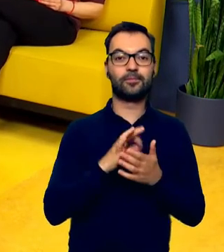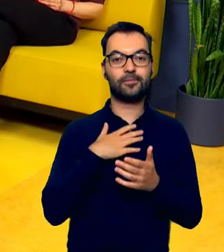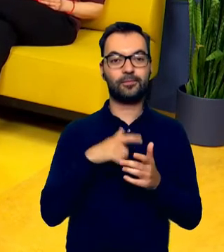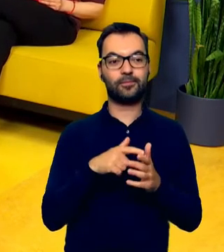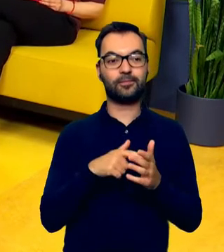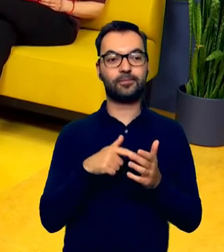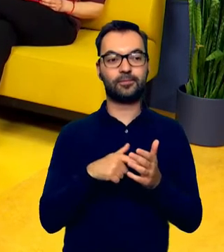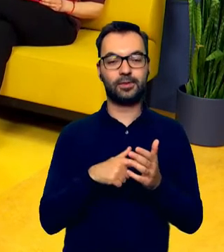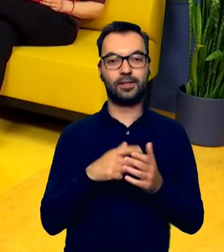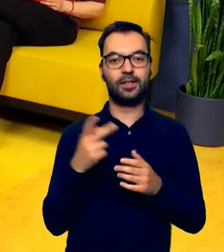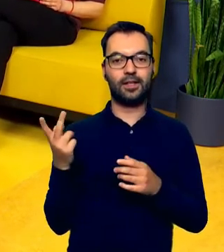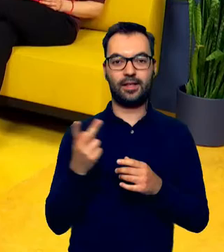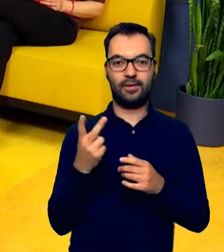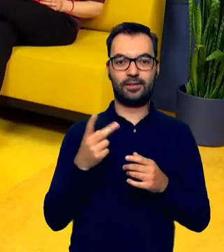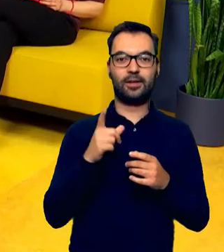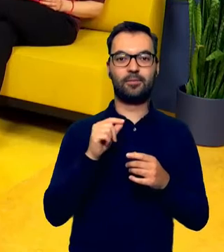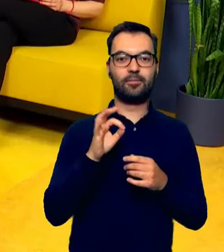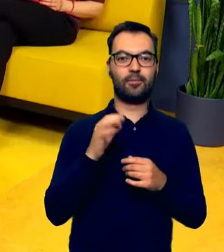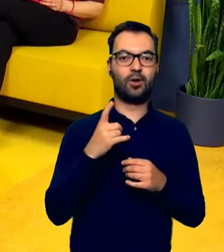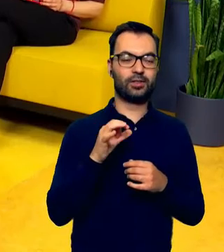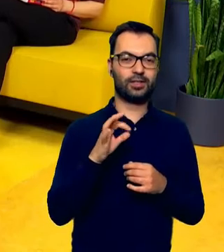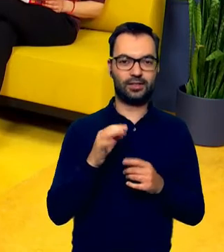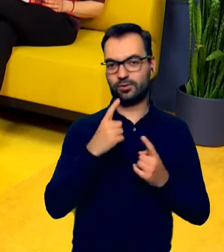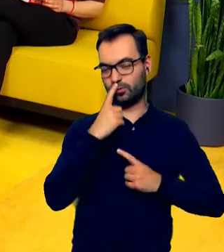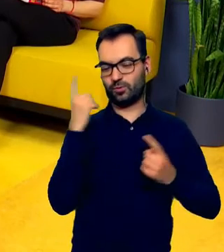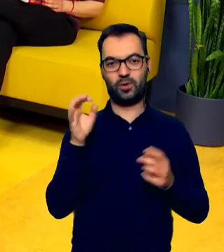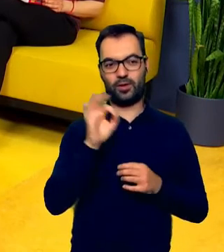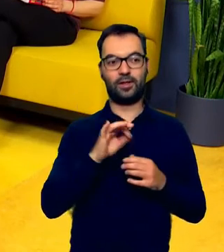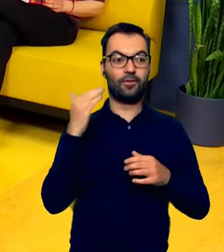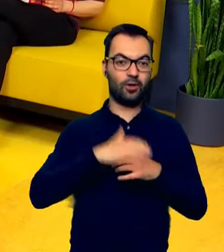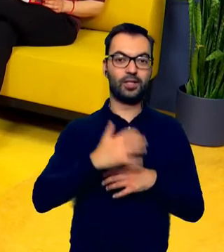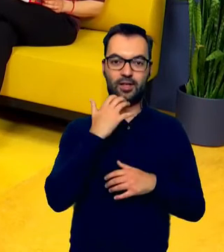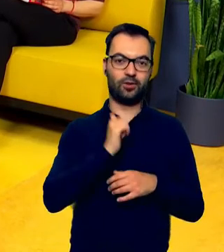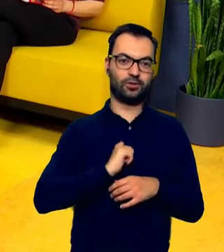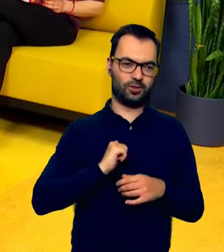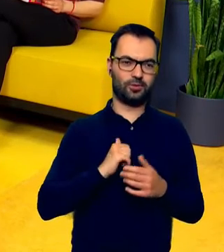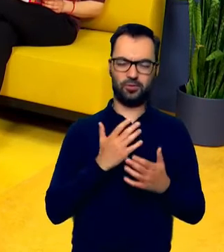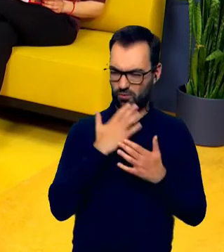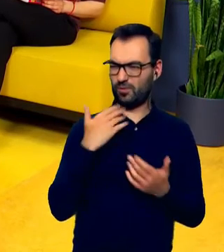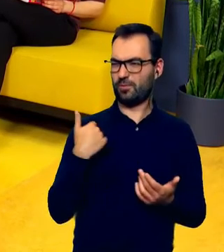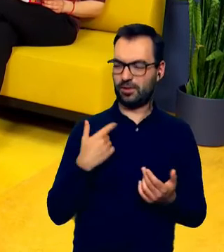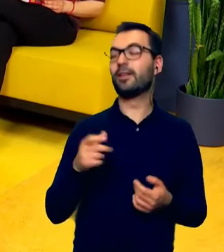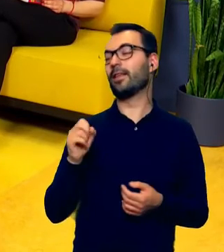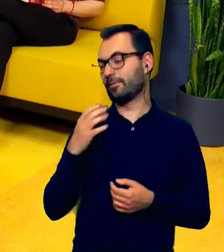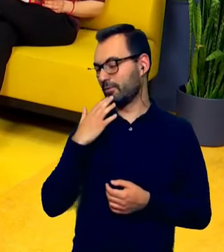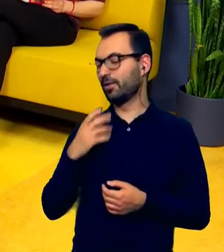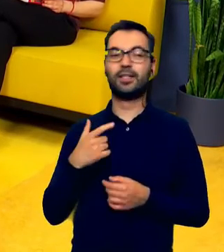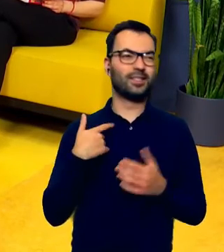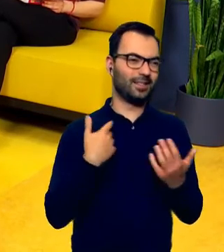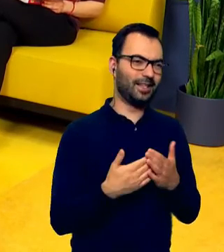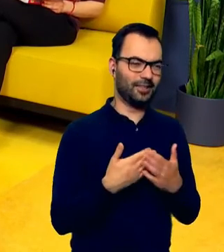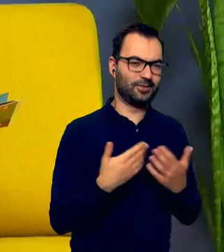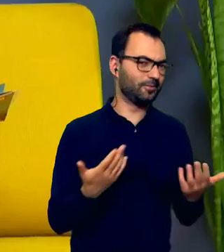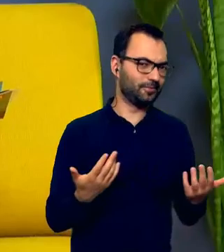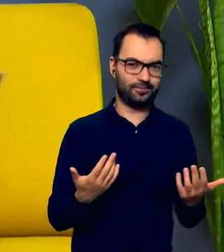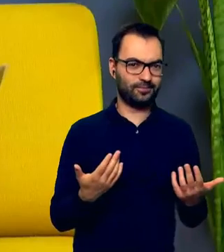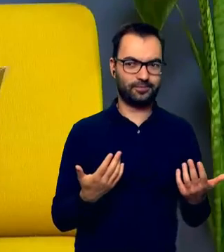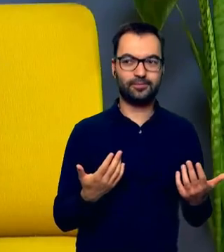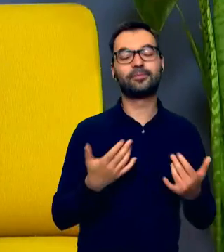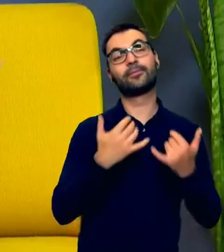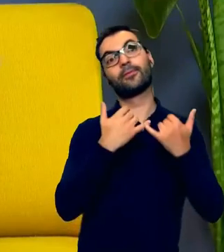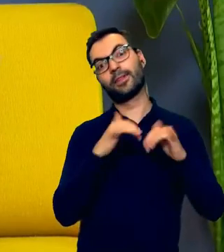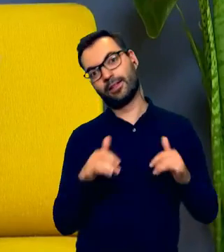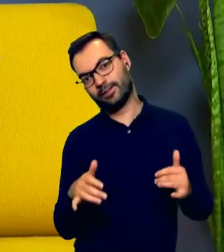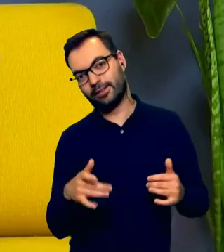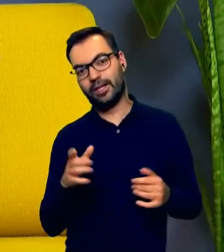uważam, że to jest, że dla was w ogóle podcast i ta książka jest super okazją, żeby w końcu mówić o sobie. Mówiłam to też przy was. Tak, powiedziałam. I z dużą...